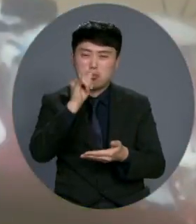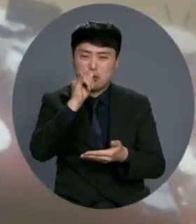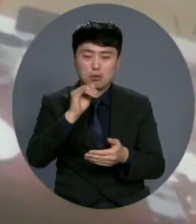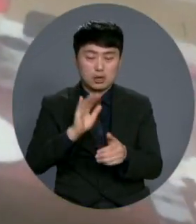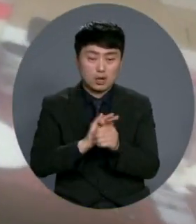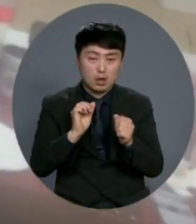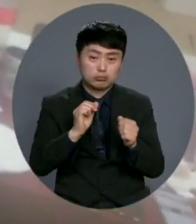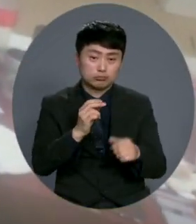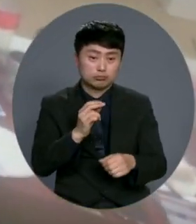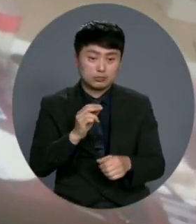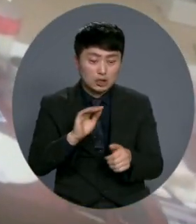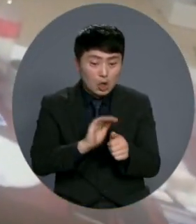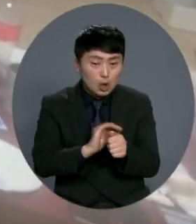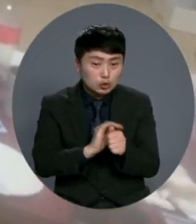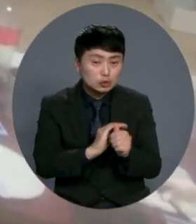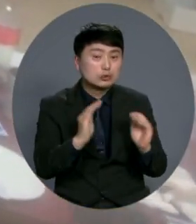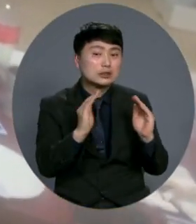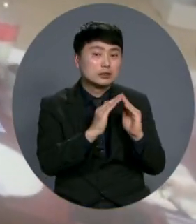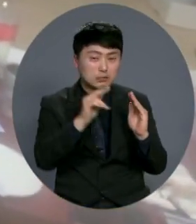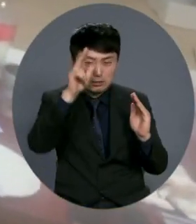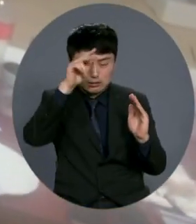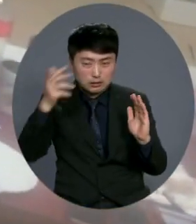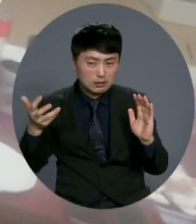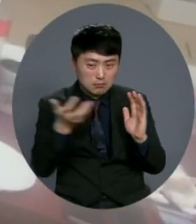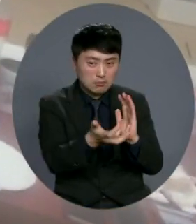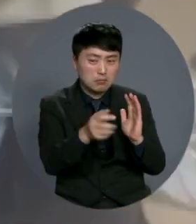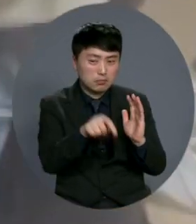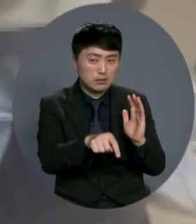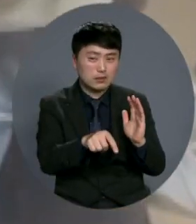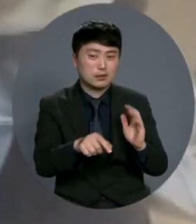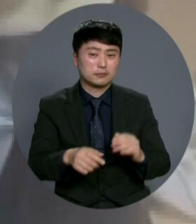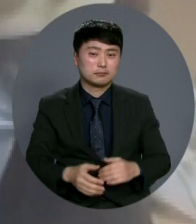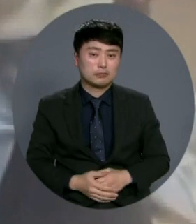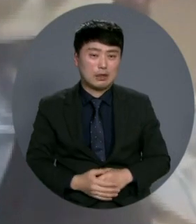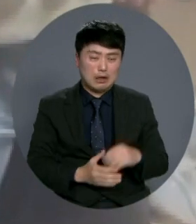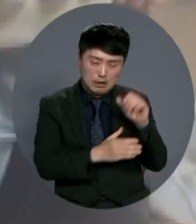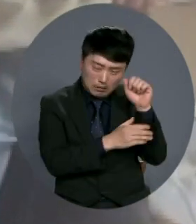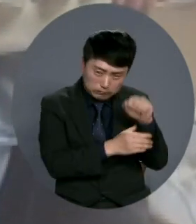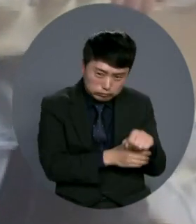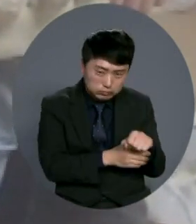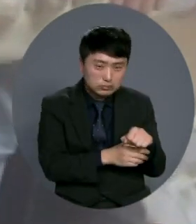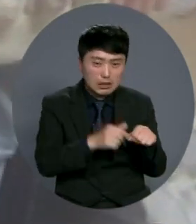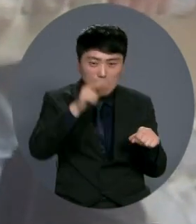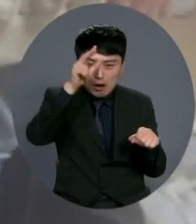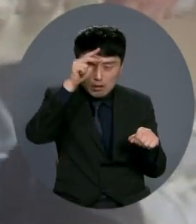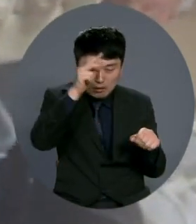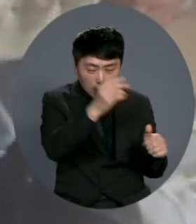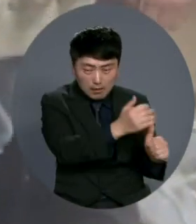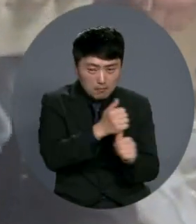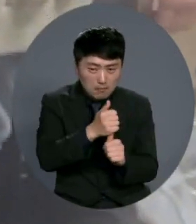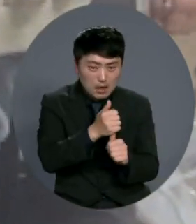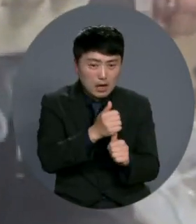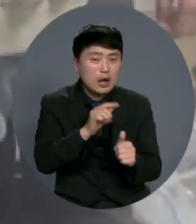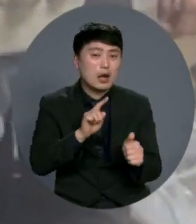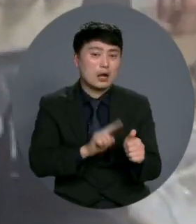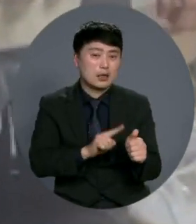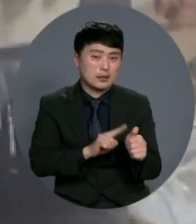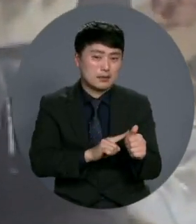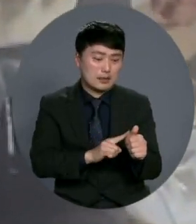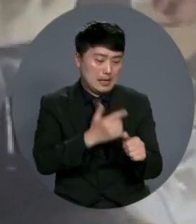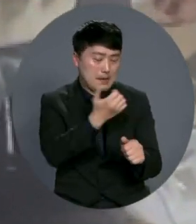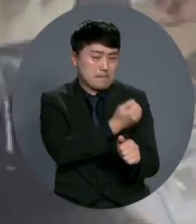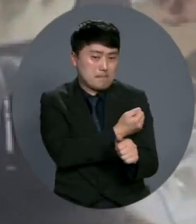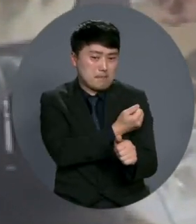경북 경주의 한 가정집, 경찰이 들이닥칩니다. 고개를 푹 숙이며 경찰에 검거된 남성은 마약 유인